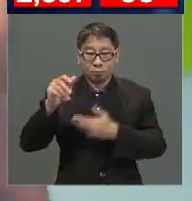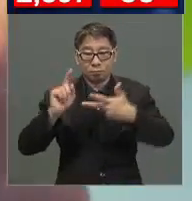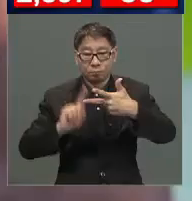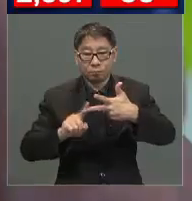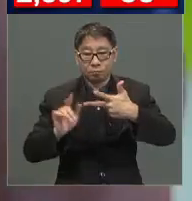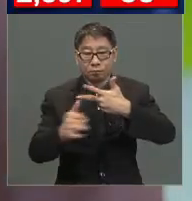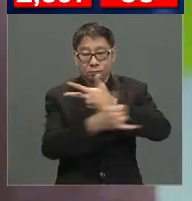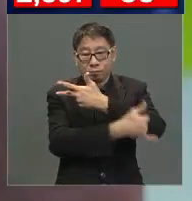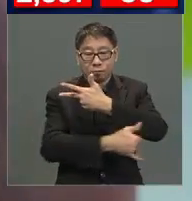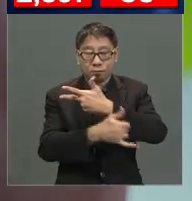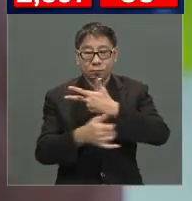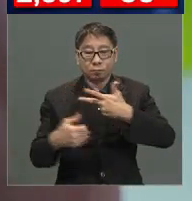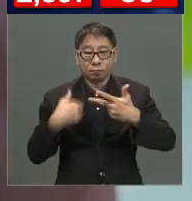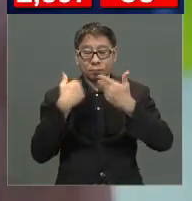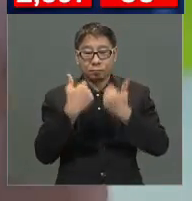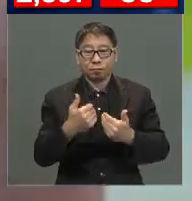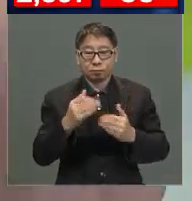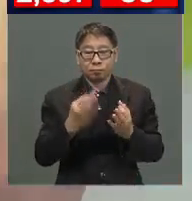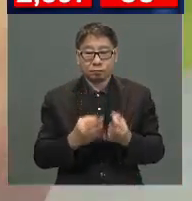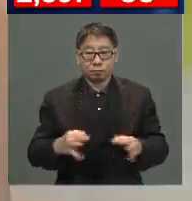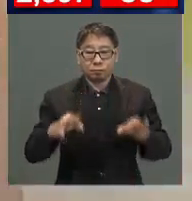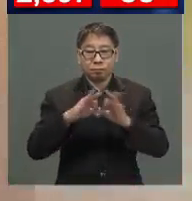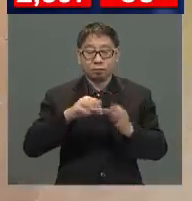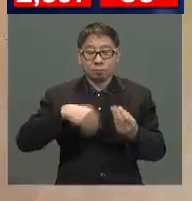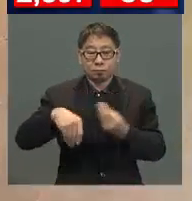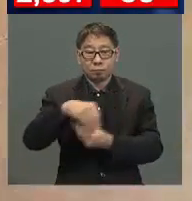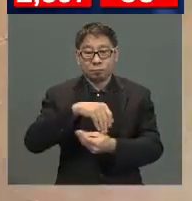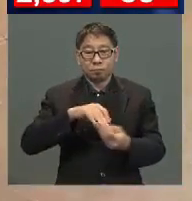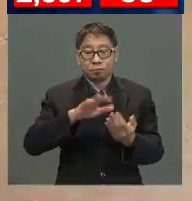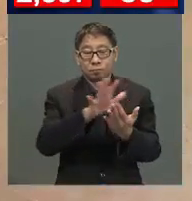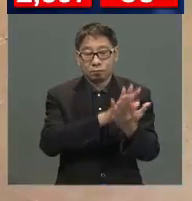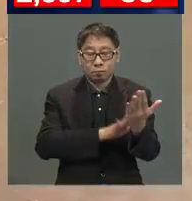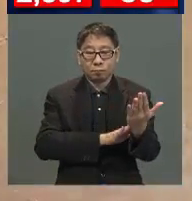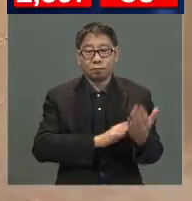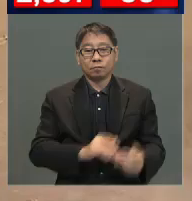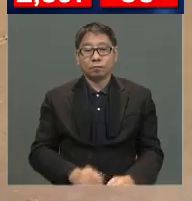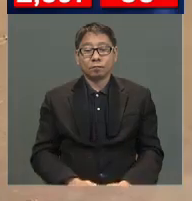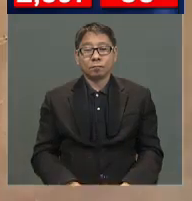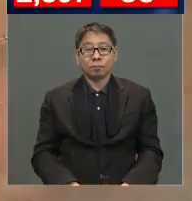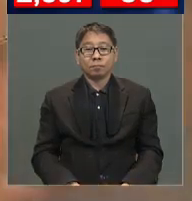3ของประเทศซึ่งก็ถือว่ามีความสำคัญกับเศรษฐกิจของประเทศในภาพรวมค่ะ